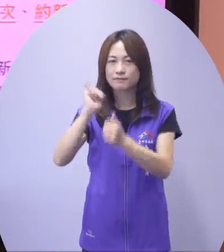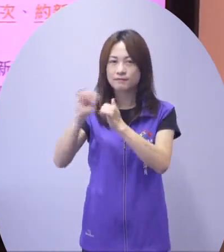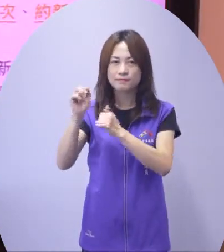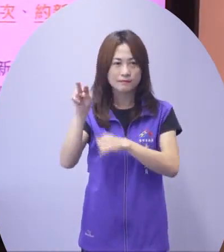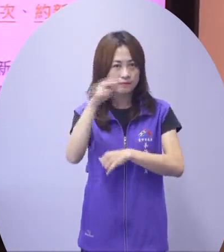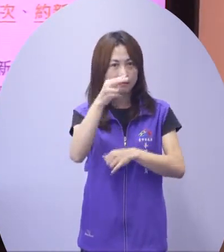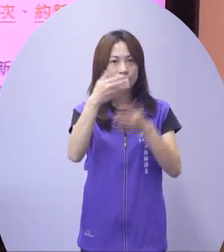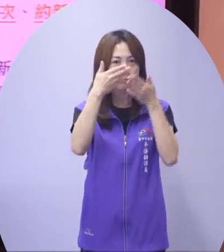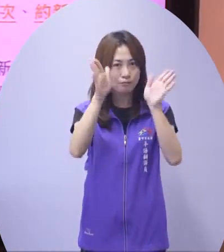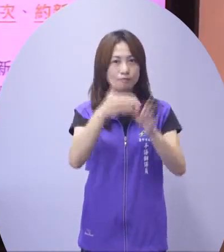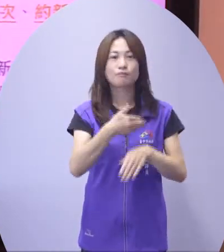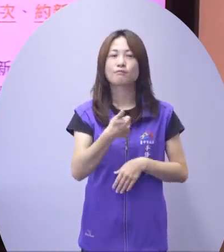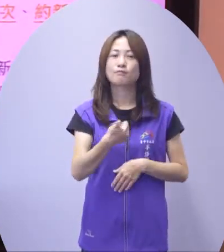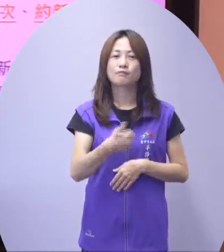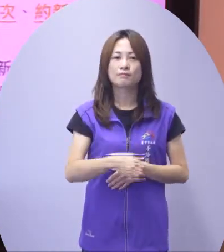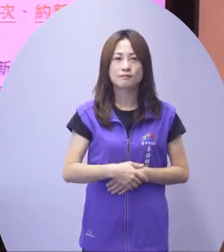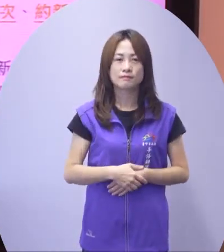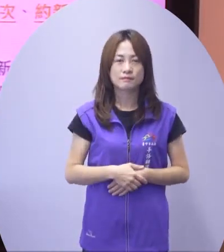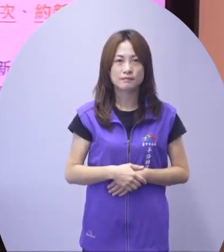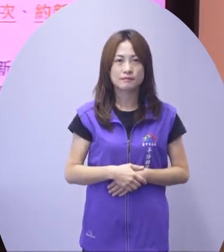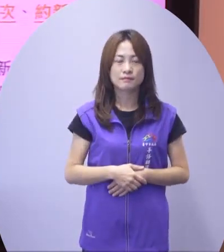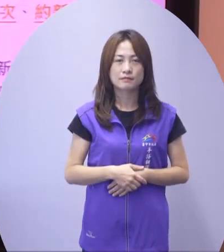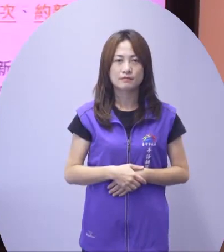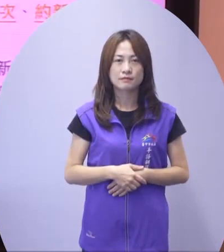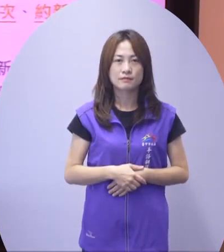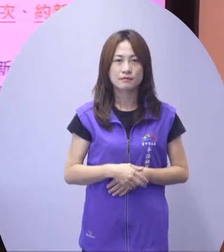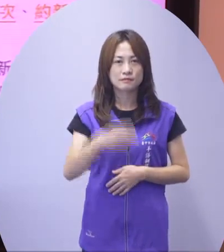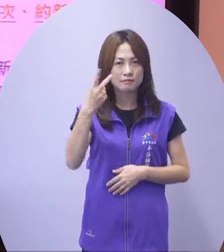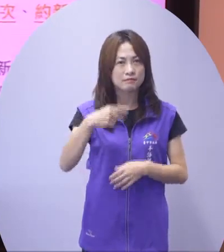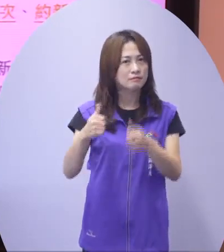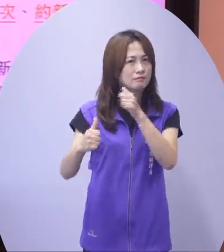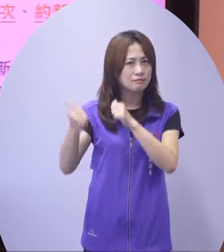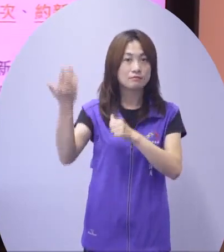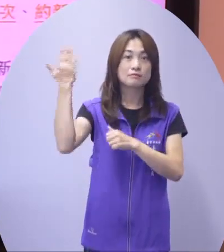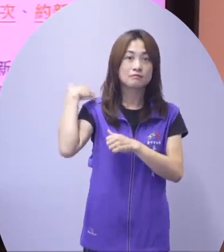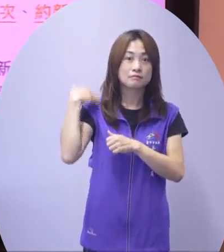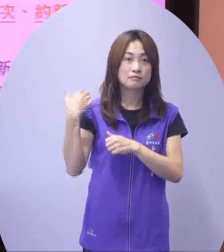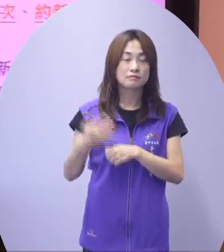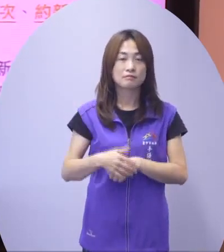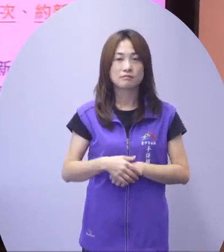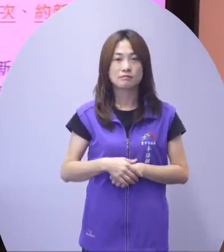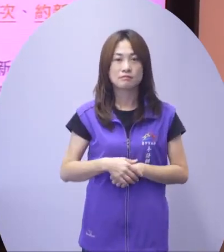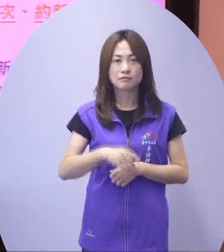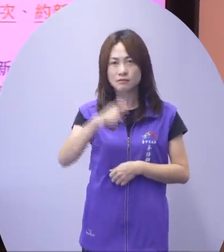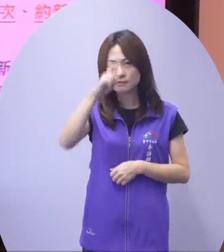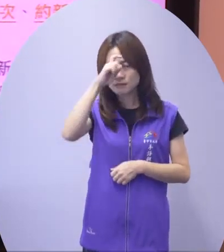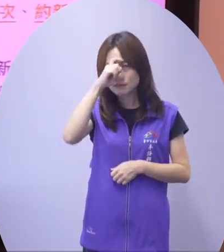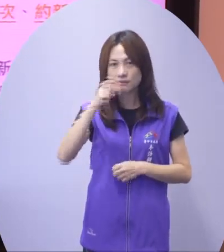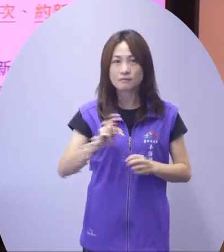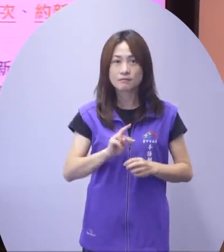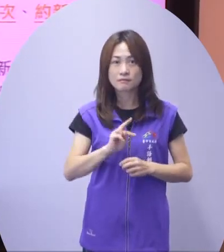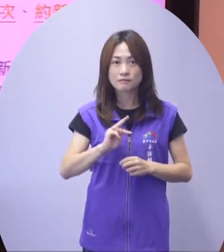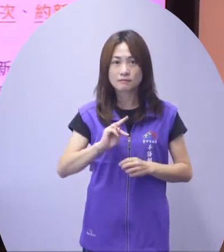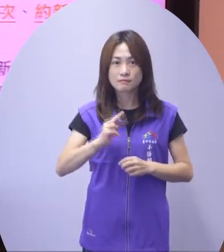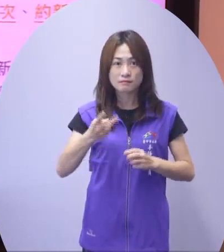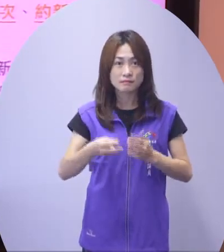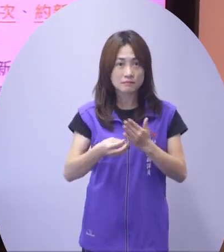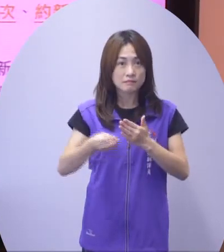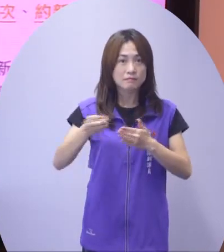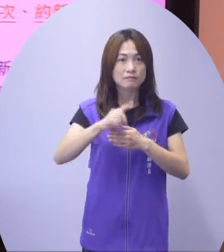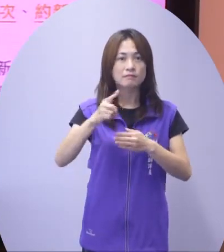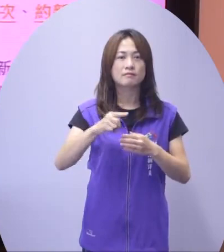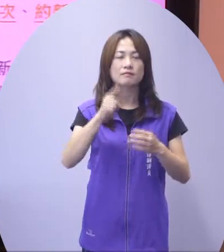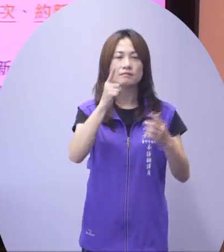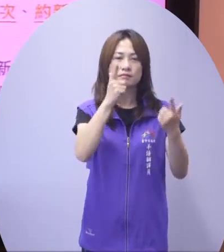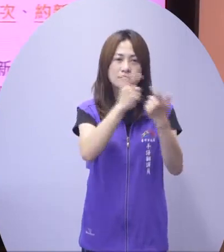展体验。所以呢，我们在这个回顾过去的时候呢，我们希望能够加强跟山城区域共生共荣的